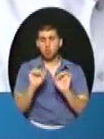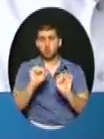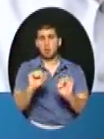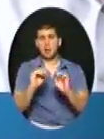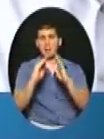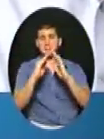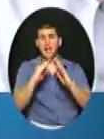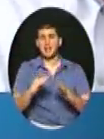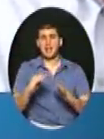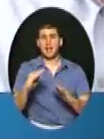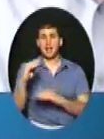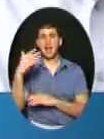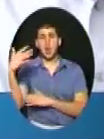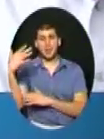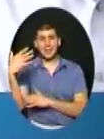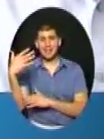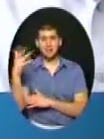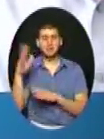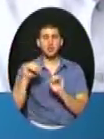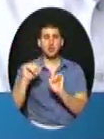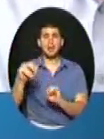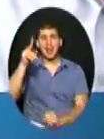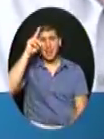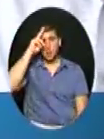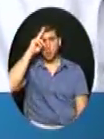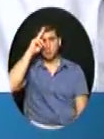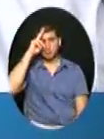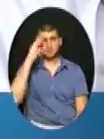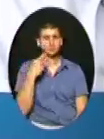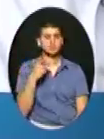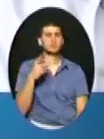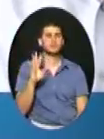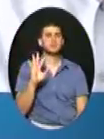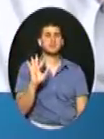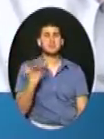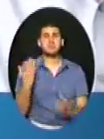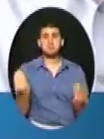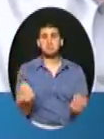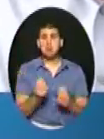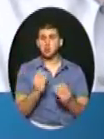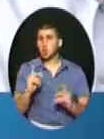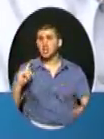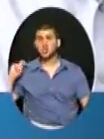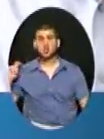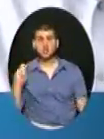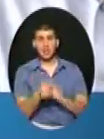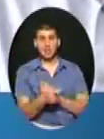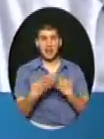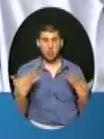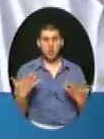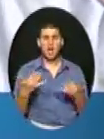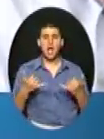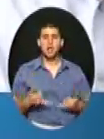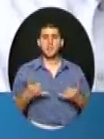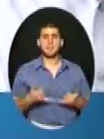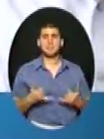המחנה הלאומי בכלל ותומכי הליכוד בפרט שאם משהו גדול מאוד לא יקרה כאן אז היום בבוקר